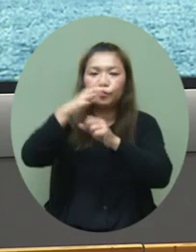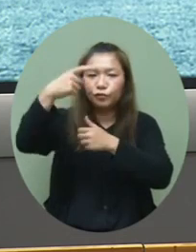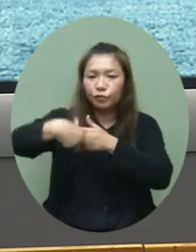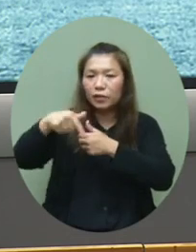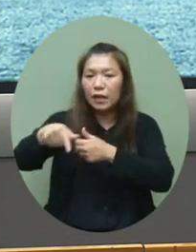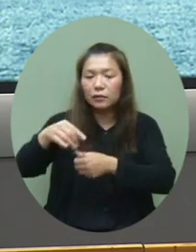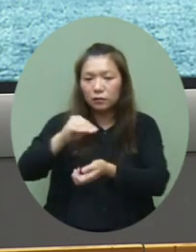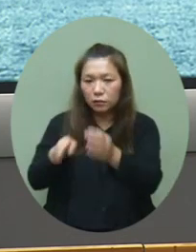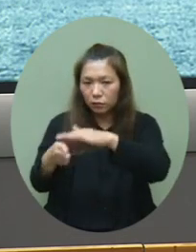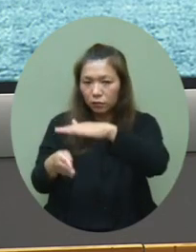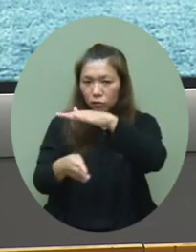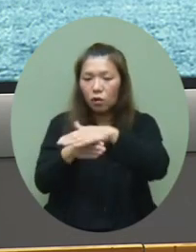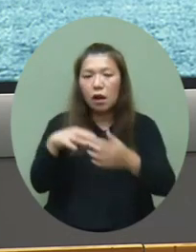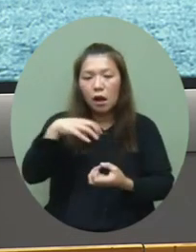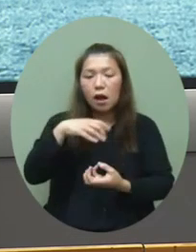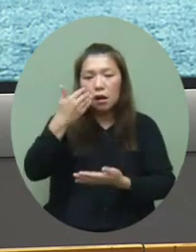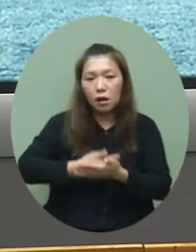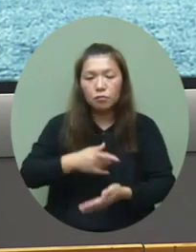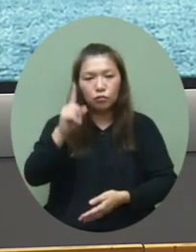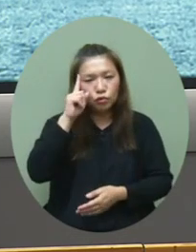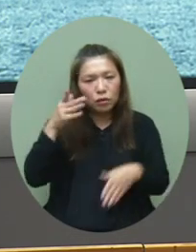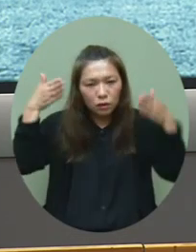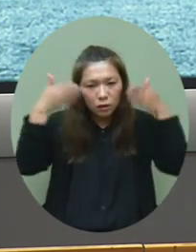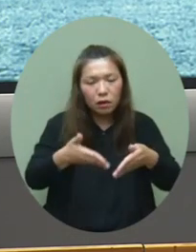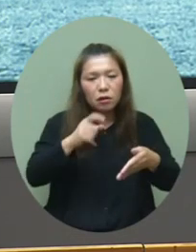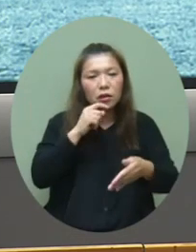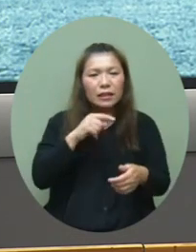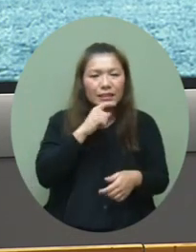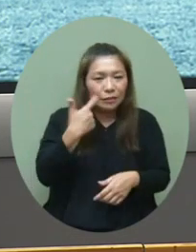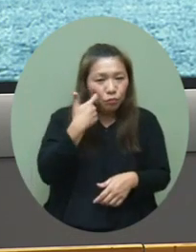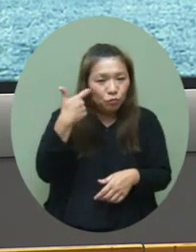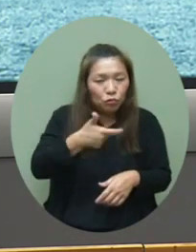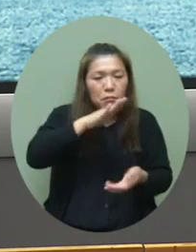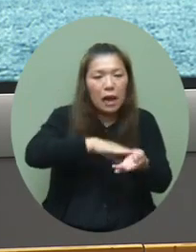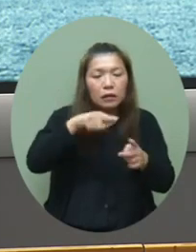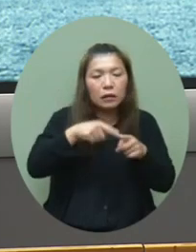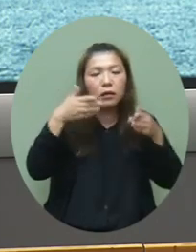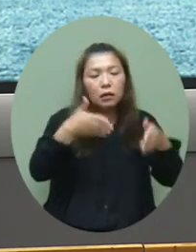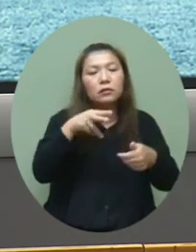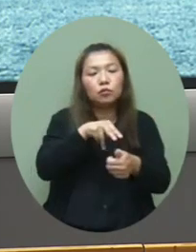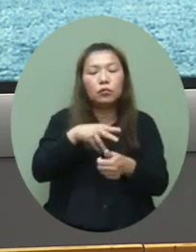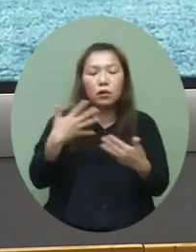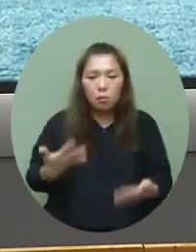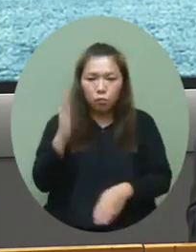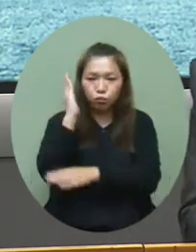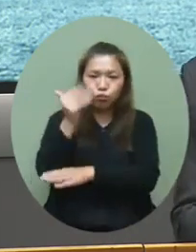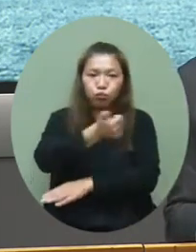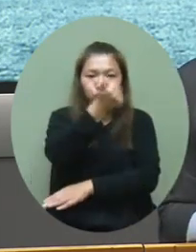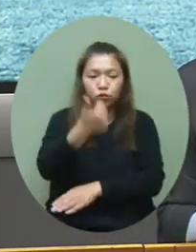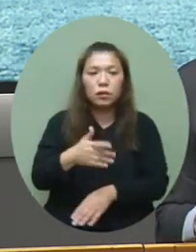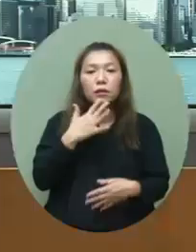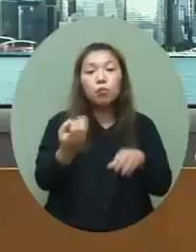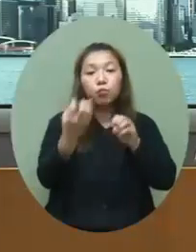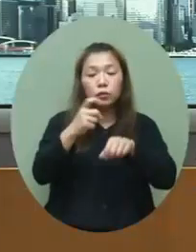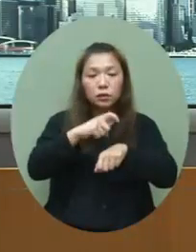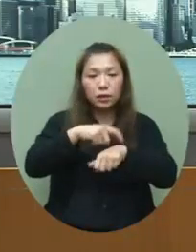力，等急症室和指定診所可以集中照顧病情較為嚴重的確診病人。今天的報告是這麼多。 現在是提